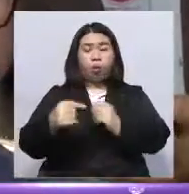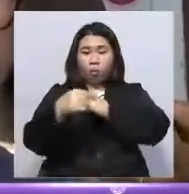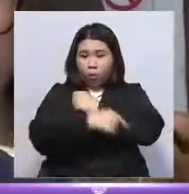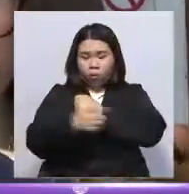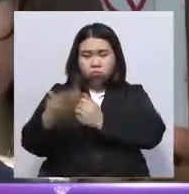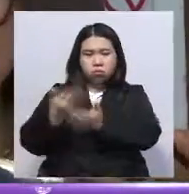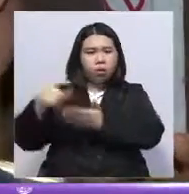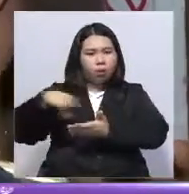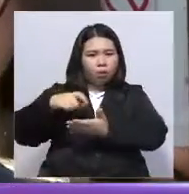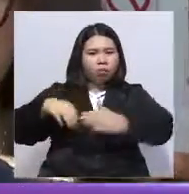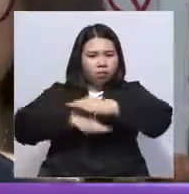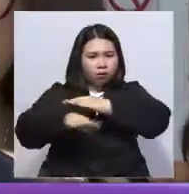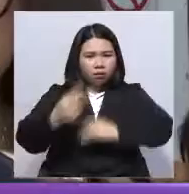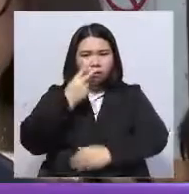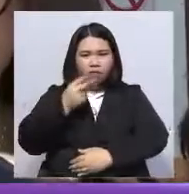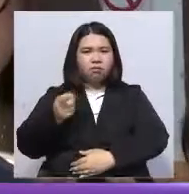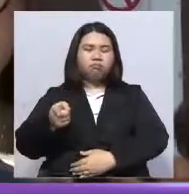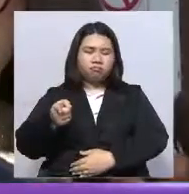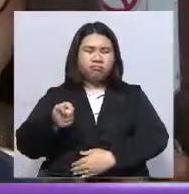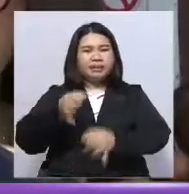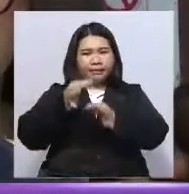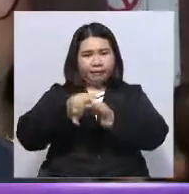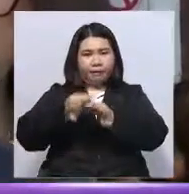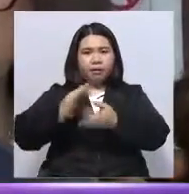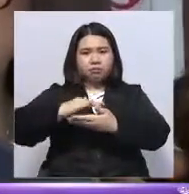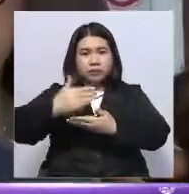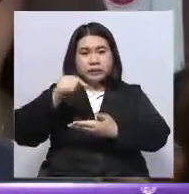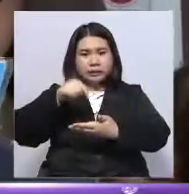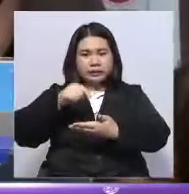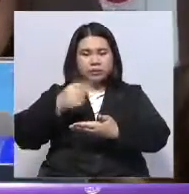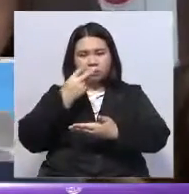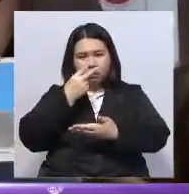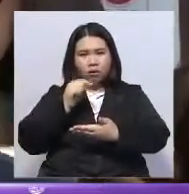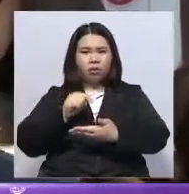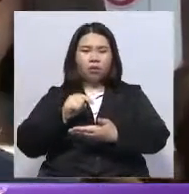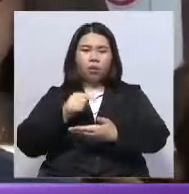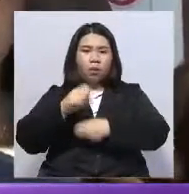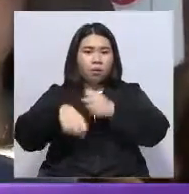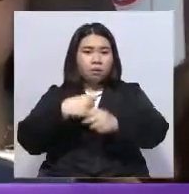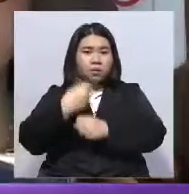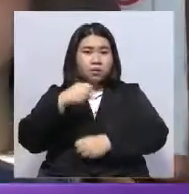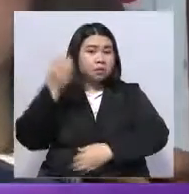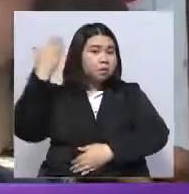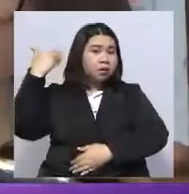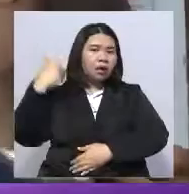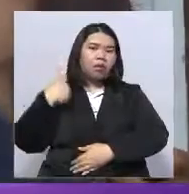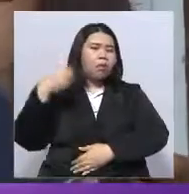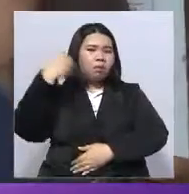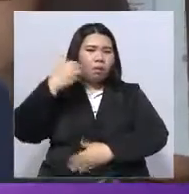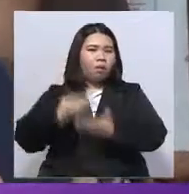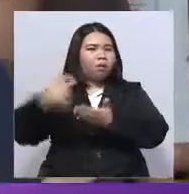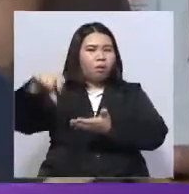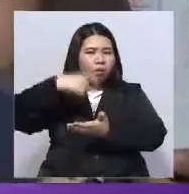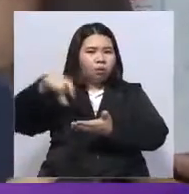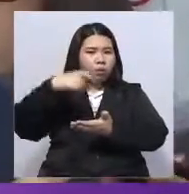ที่มีหลักฐานชัดเจนว่าบัญชีนี้เป็นบัญชีที่เกือบ10ปีที่ผ่านมาก็จะเป็นบัญชีนี้สม่ำเสมอเมื่อเขาโอ